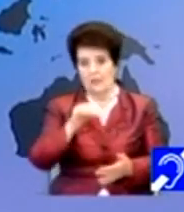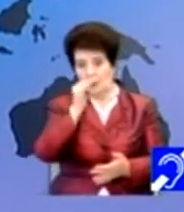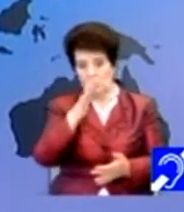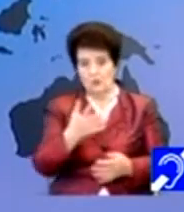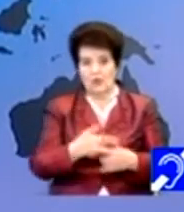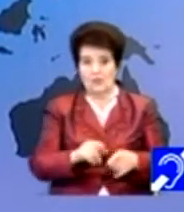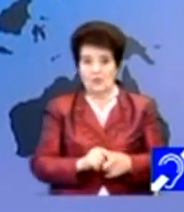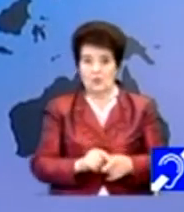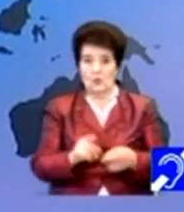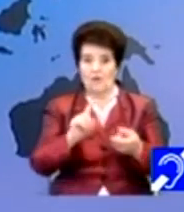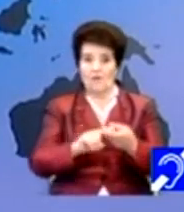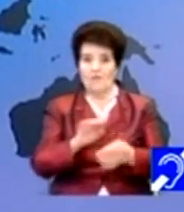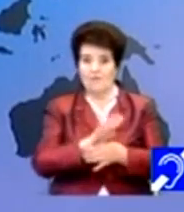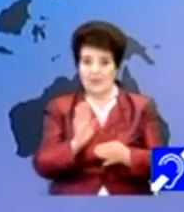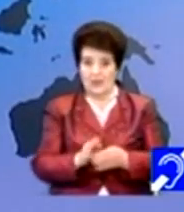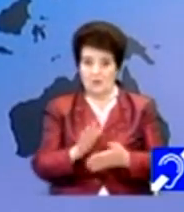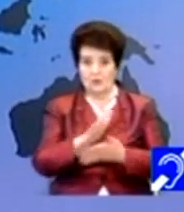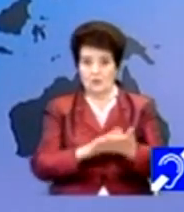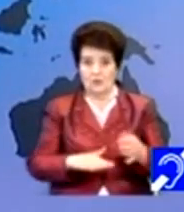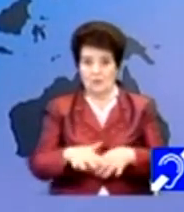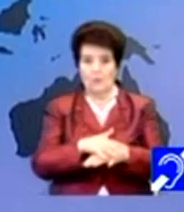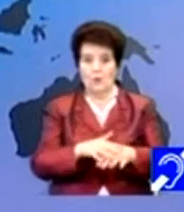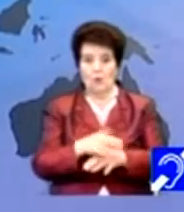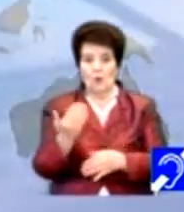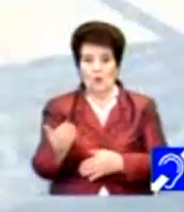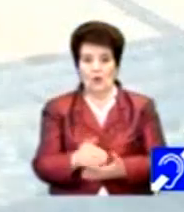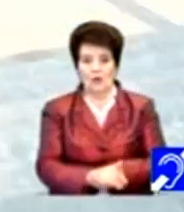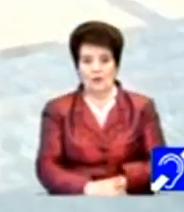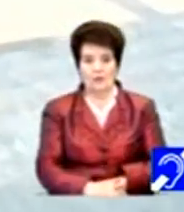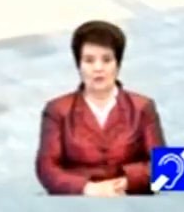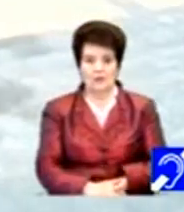fața acestui virus și și-au cerut scuze de la poporul lor.